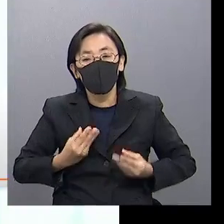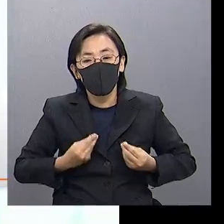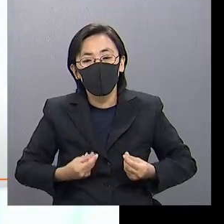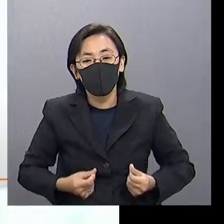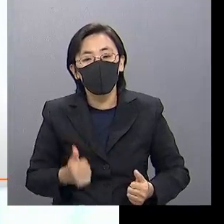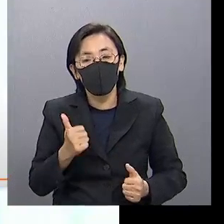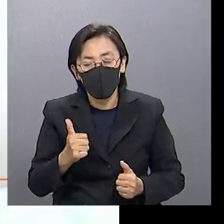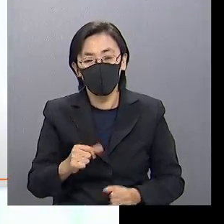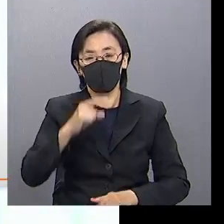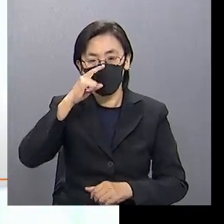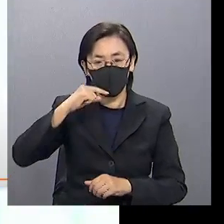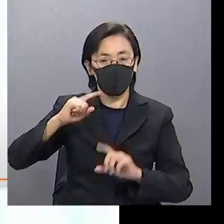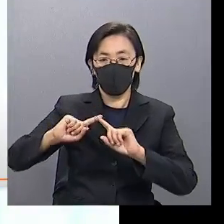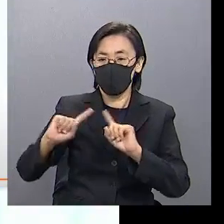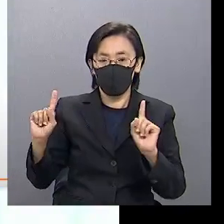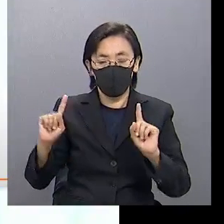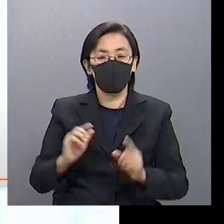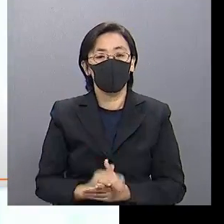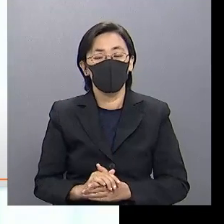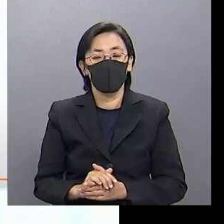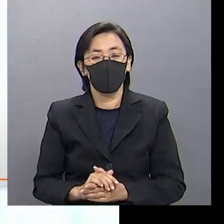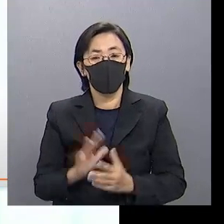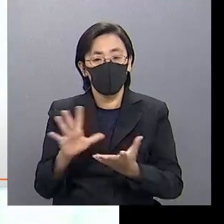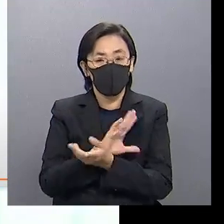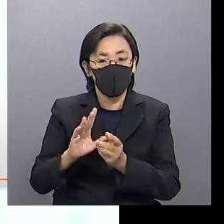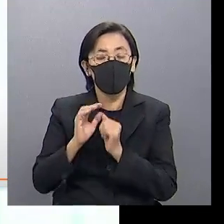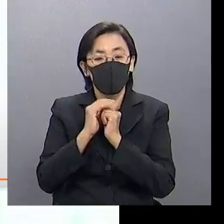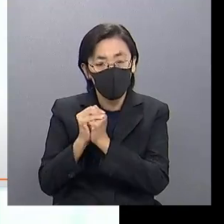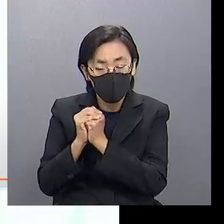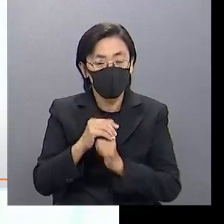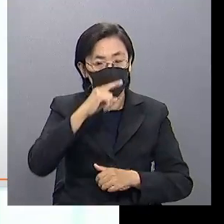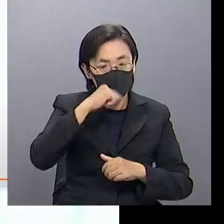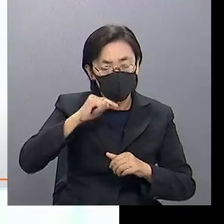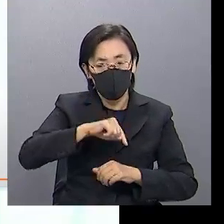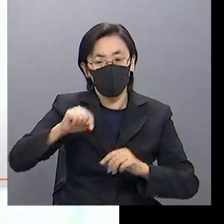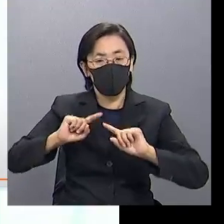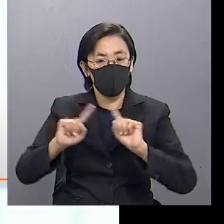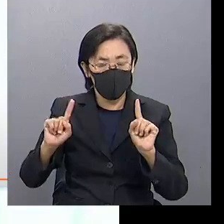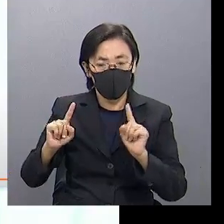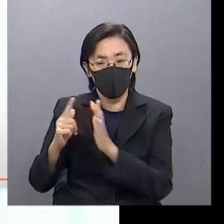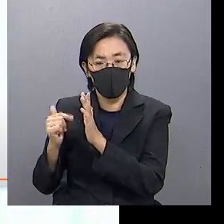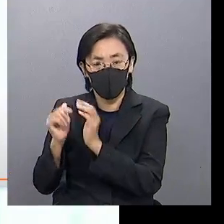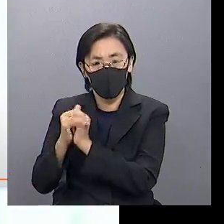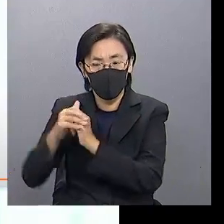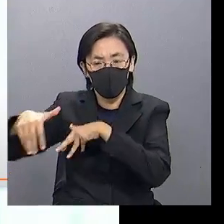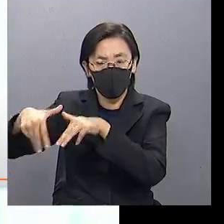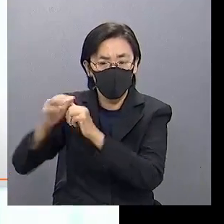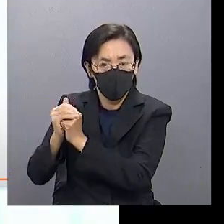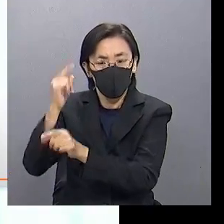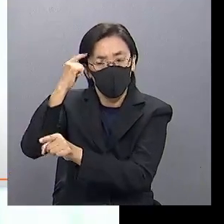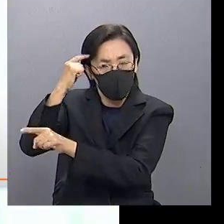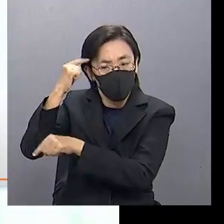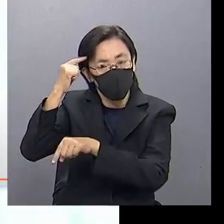ลเข้าใจในเรื่ของบริบทเให้แผจีน ประชาชนจะไม่มคามรู้ซึง กค